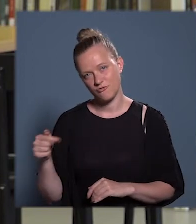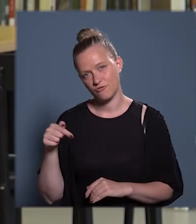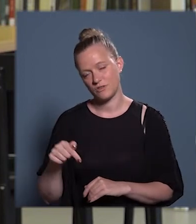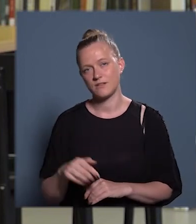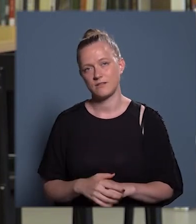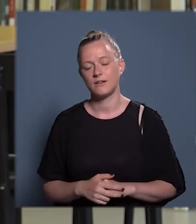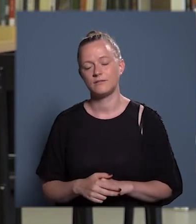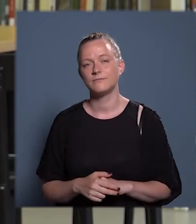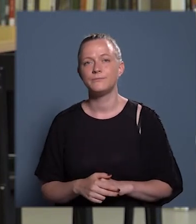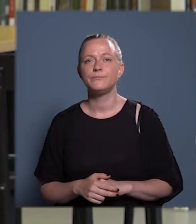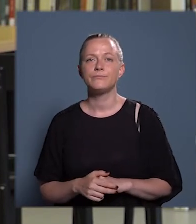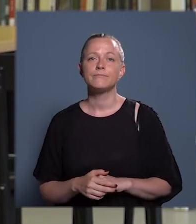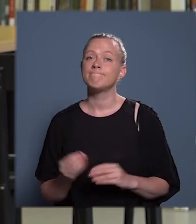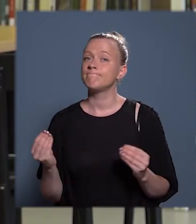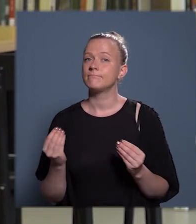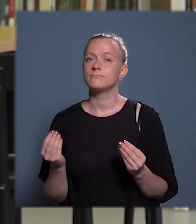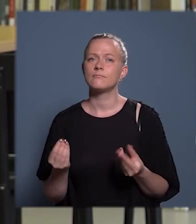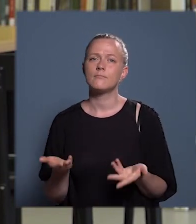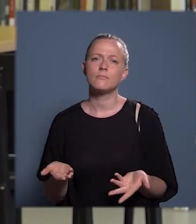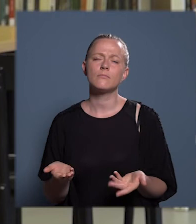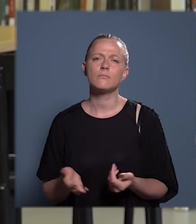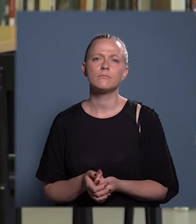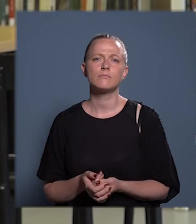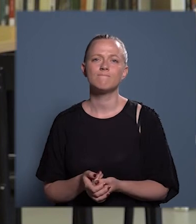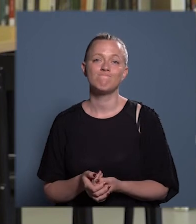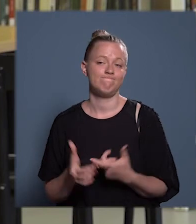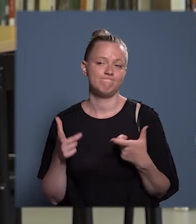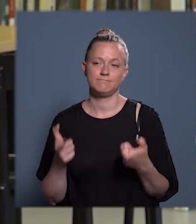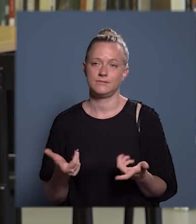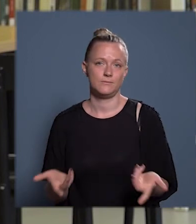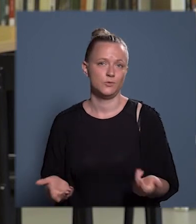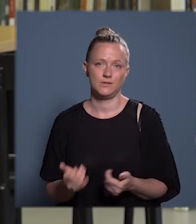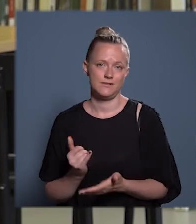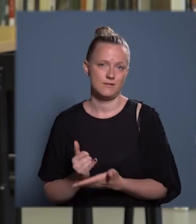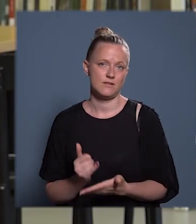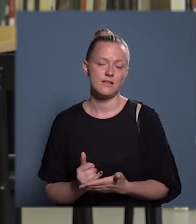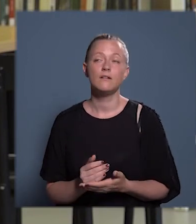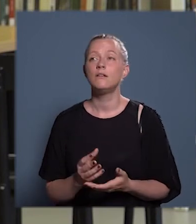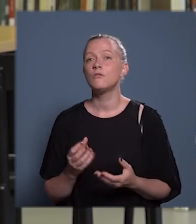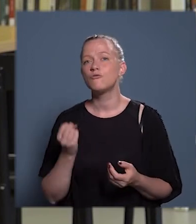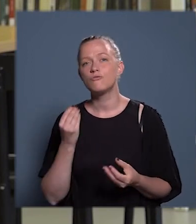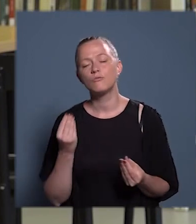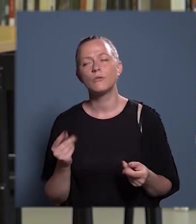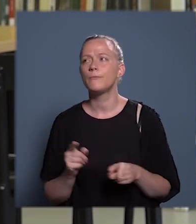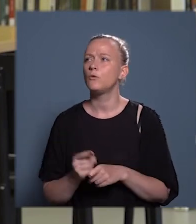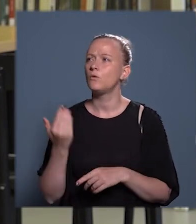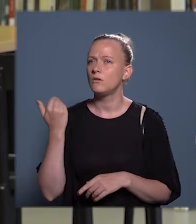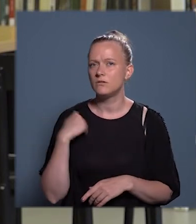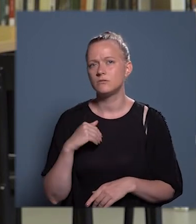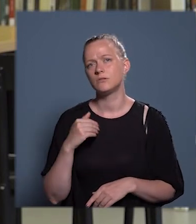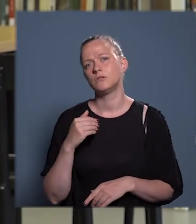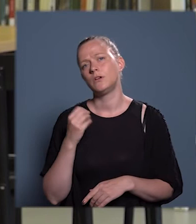festészetben, mert nem tudnék igazából. Amikor volt